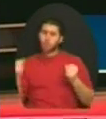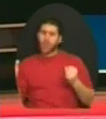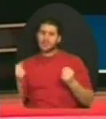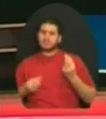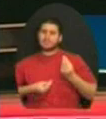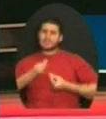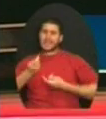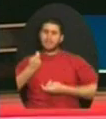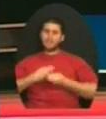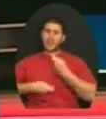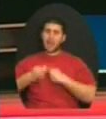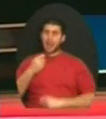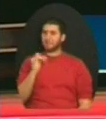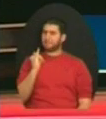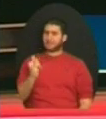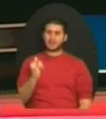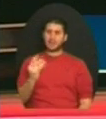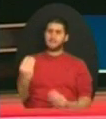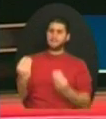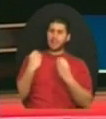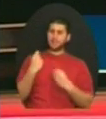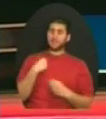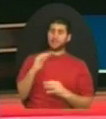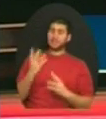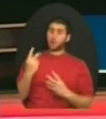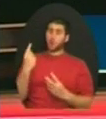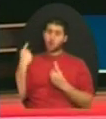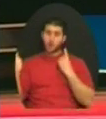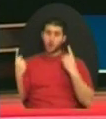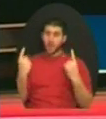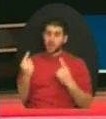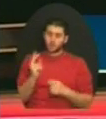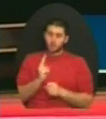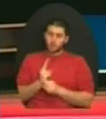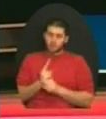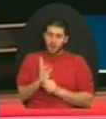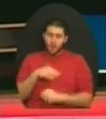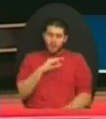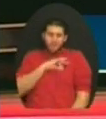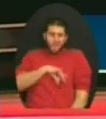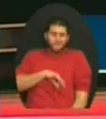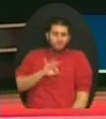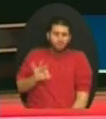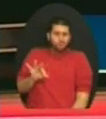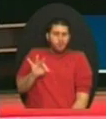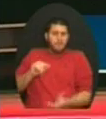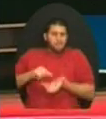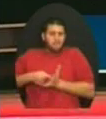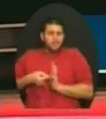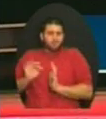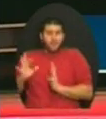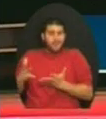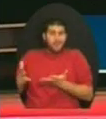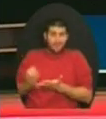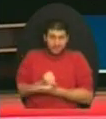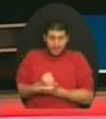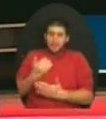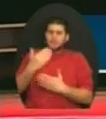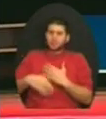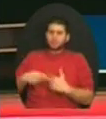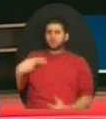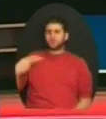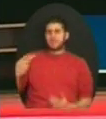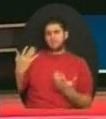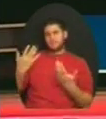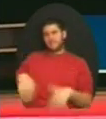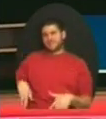בכלכלה. בתורת המשחקים מלמדים אותנו שאם כל אחד שומר רק על התועלתנות שלו ועל מה הוא, איך הוא ינצח, בסוף שני